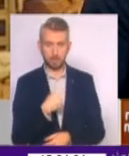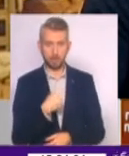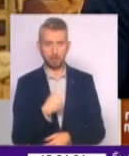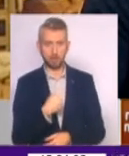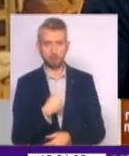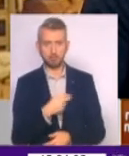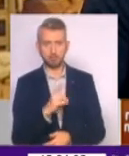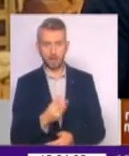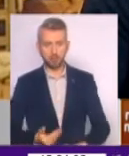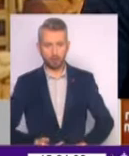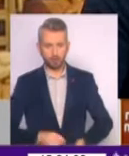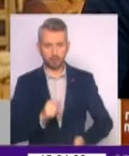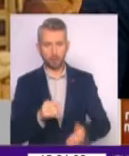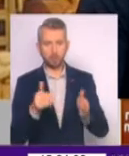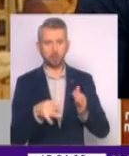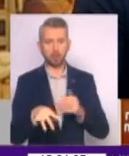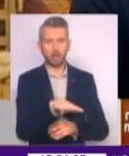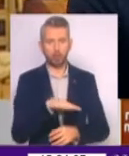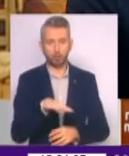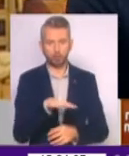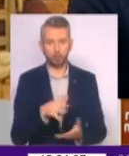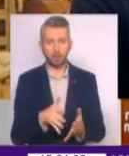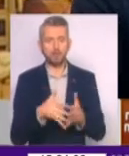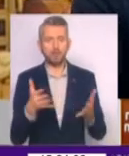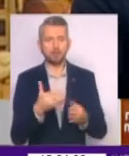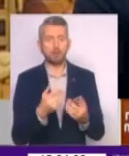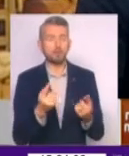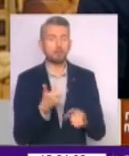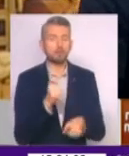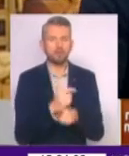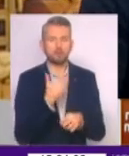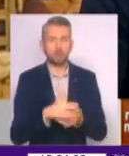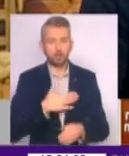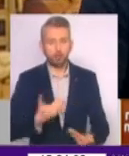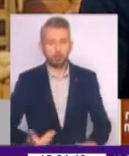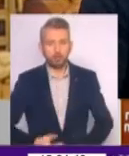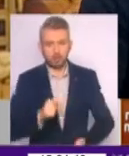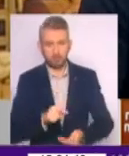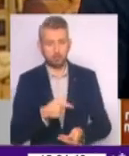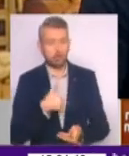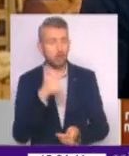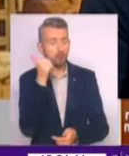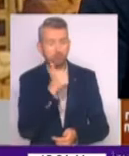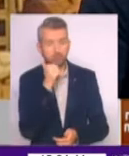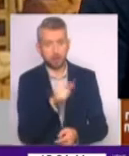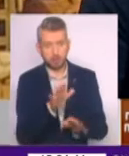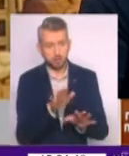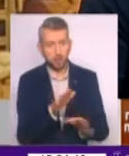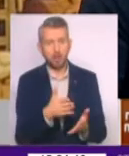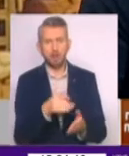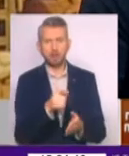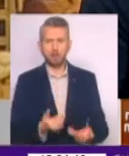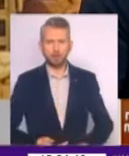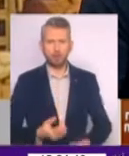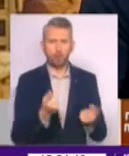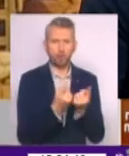цього мікрорайону. Угу. Там значна частина мого життя, і я щодня там буваю. Там мешкають мої однокласники, мої друзі, з